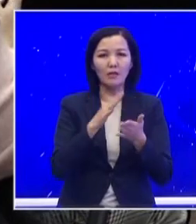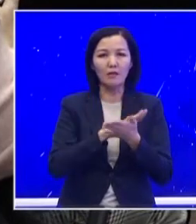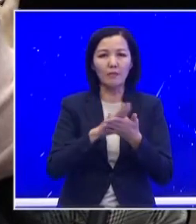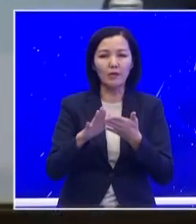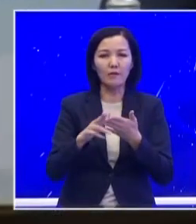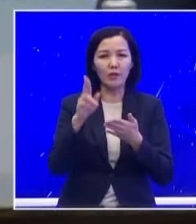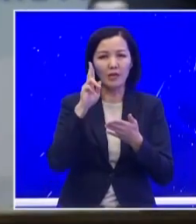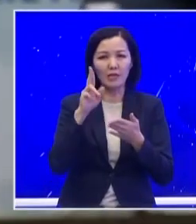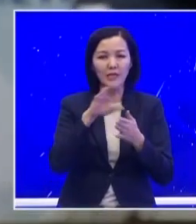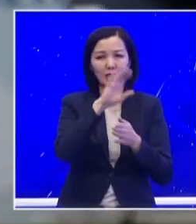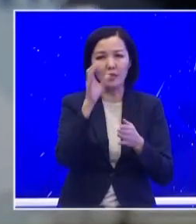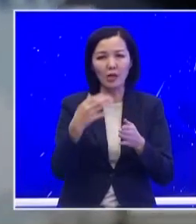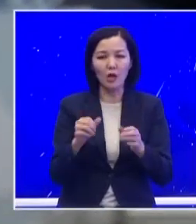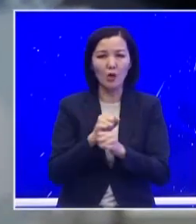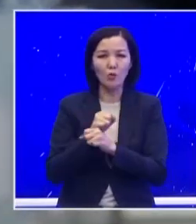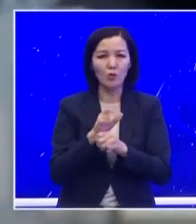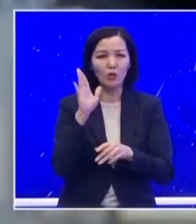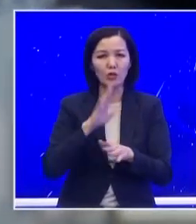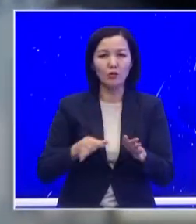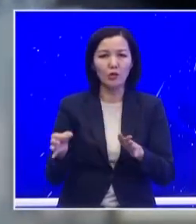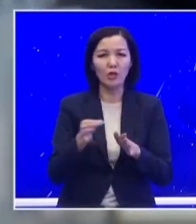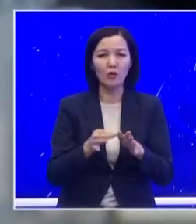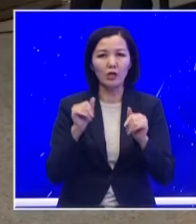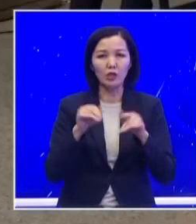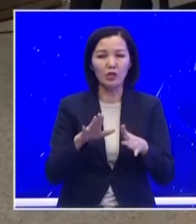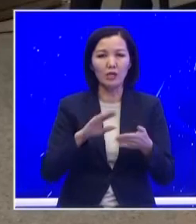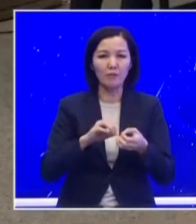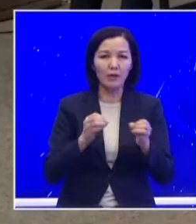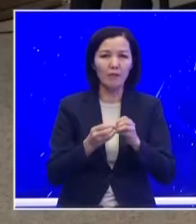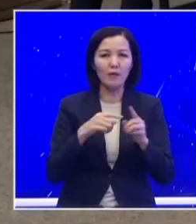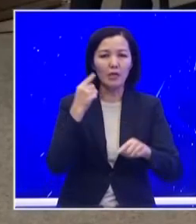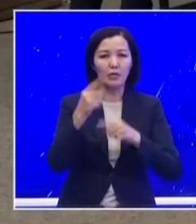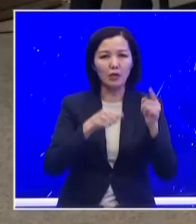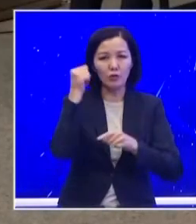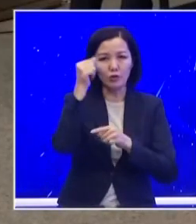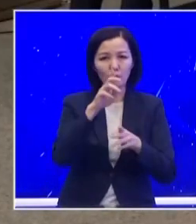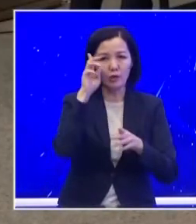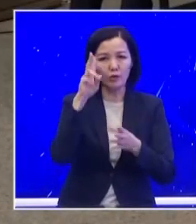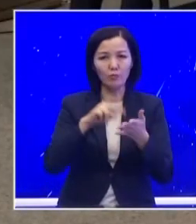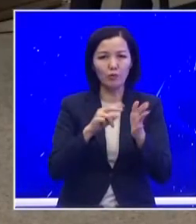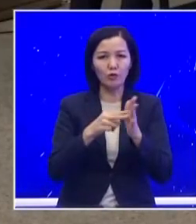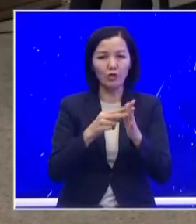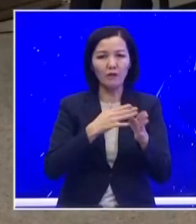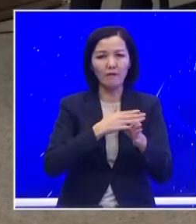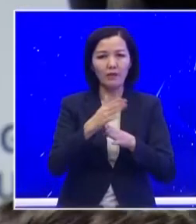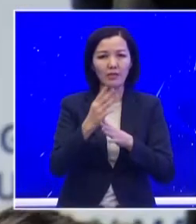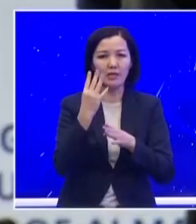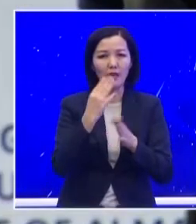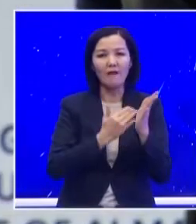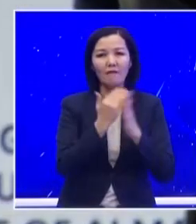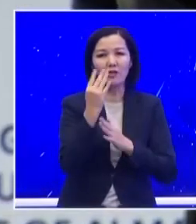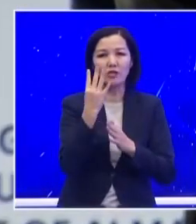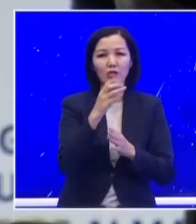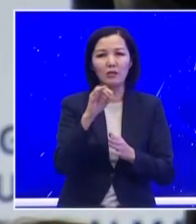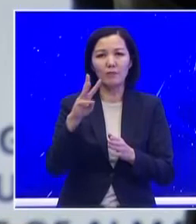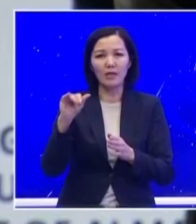канализационных сетей в курортной зоне озера Алаколь. Для решения данной проблемы в следующем году с государственного бюджета будет выделено свыше